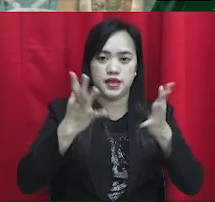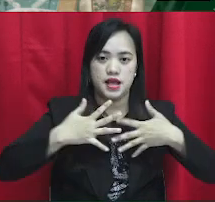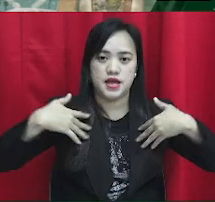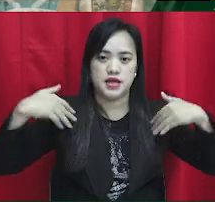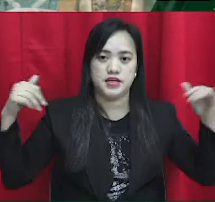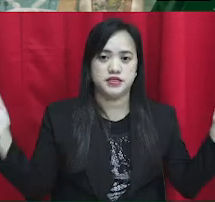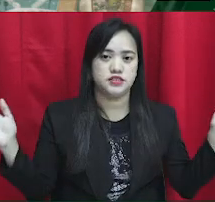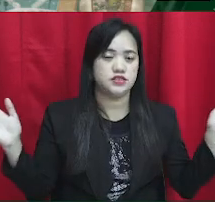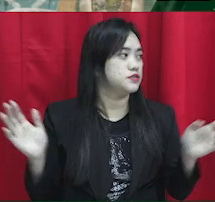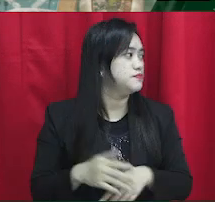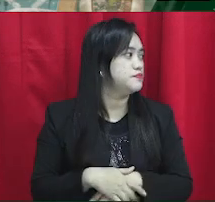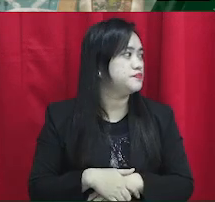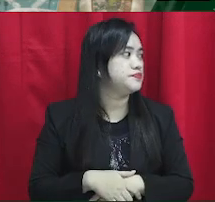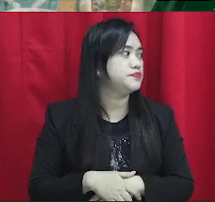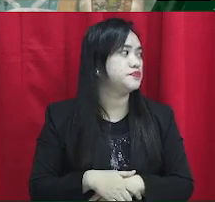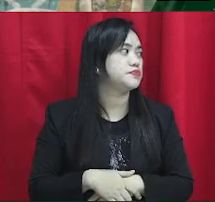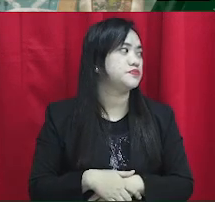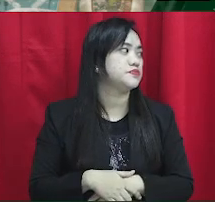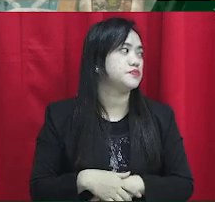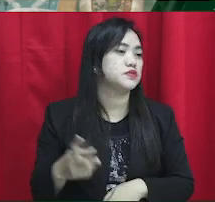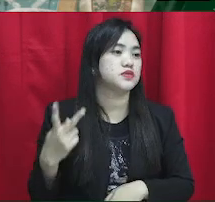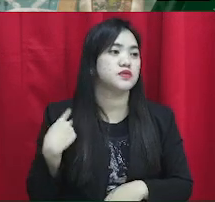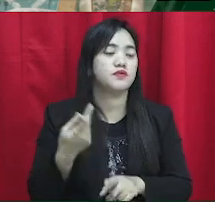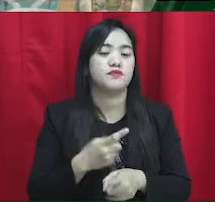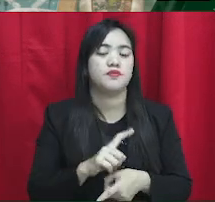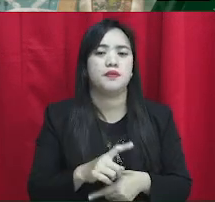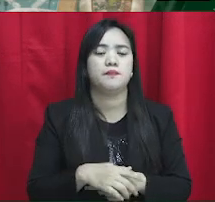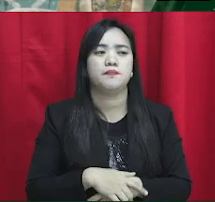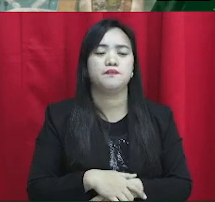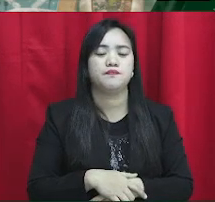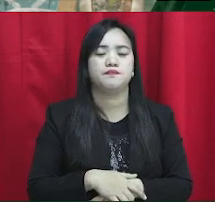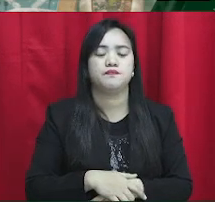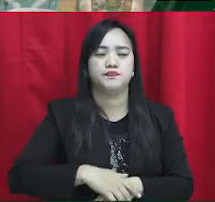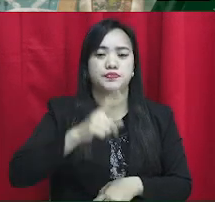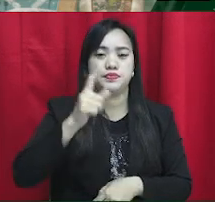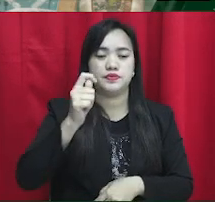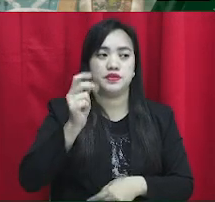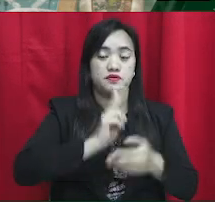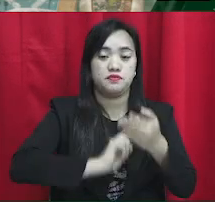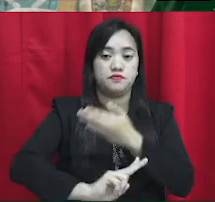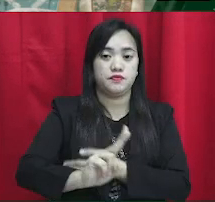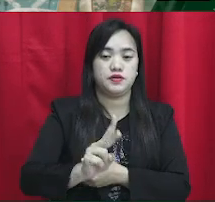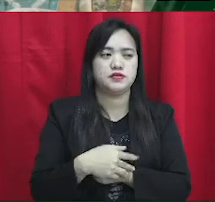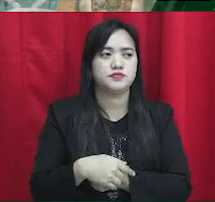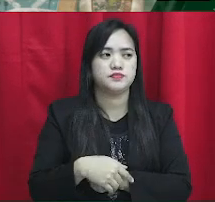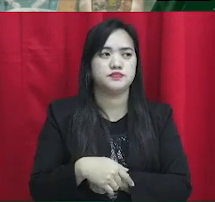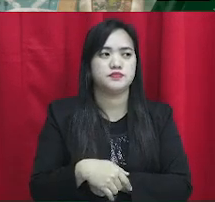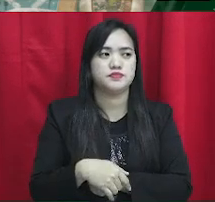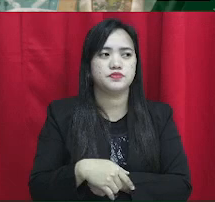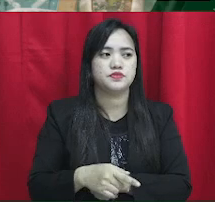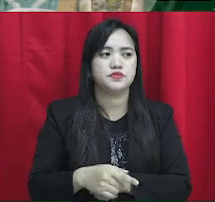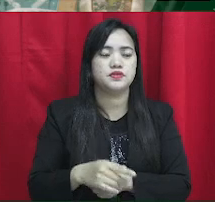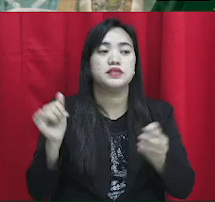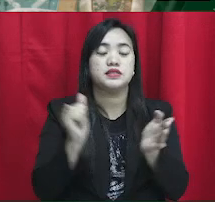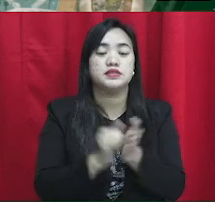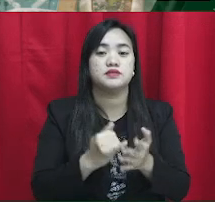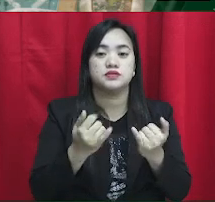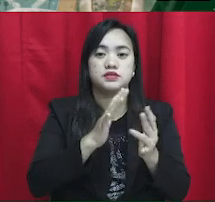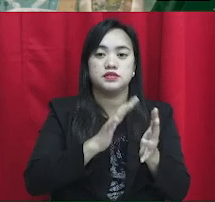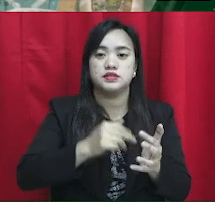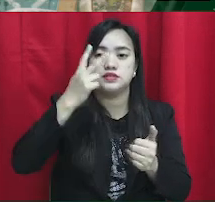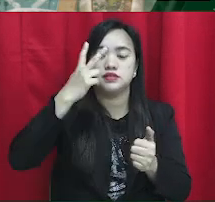tayo sa text na kung saan makikita po natin dito, mga kapatid, yung tagpo ng angel at